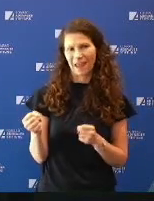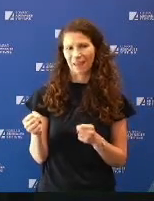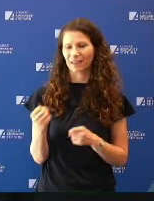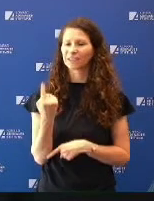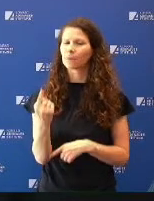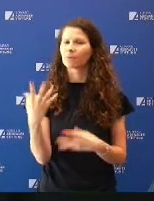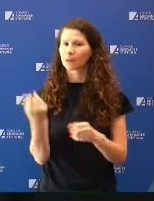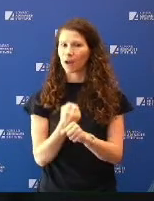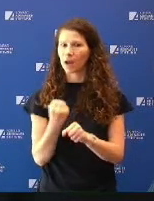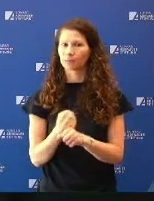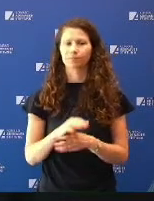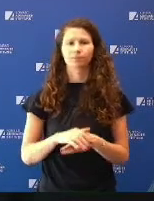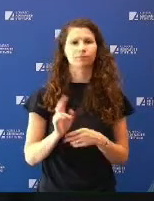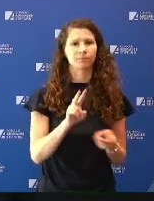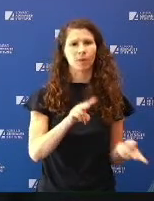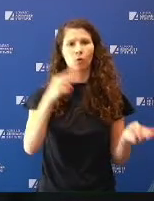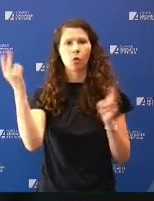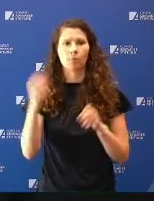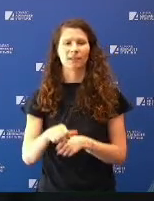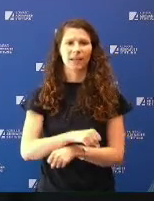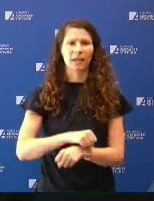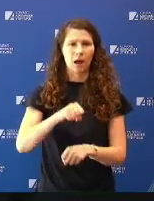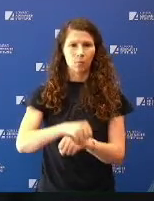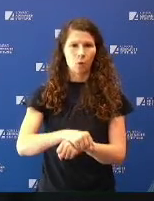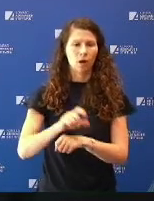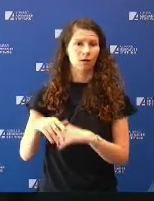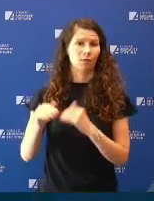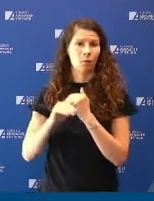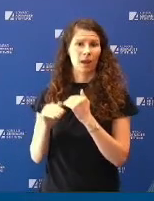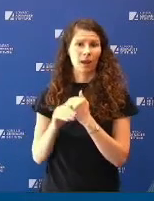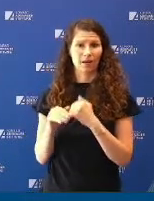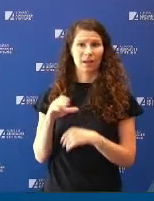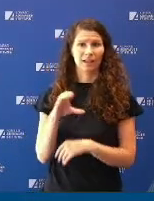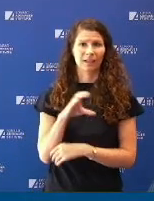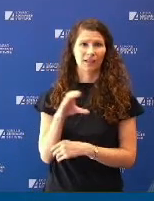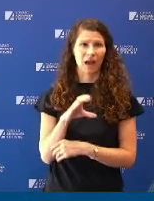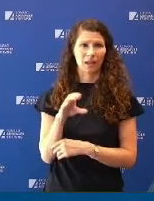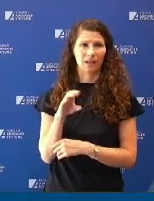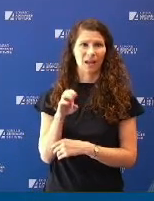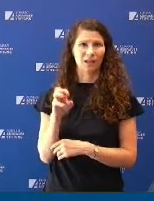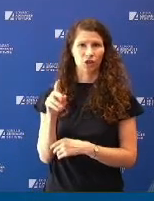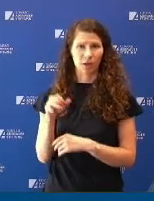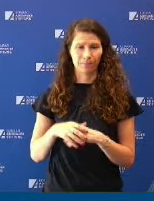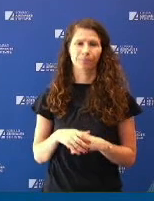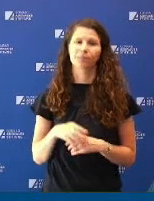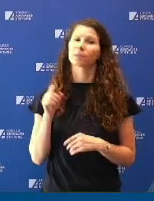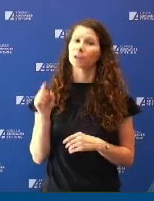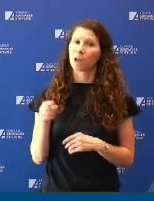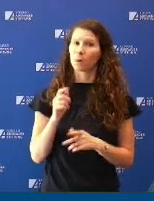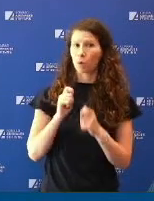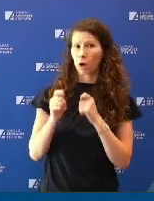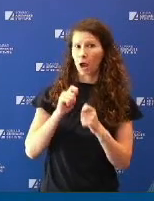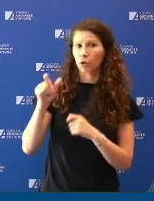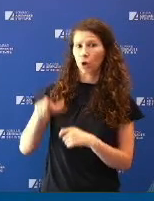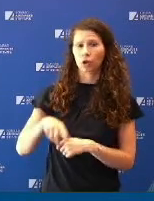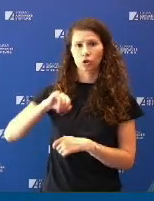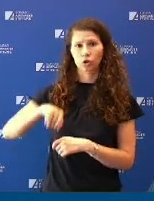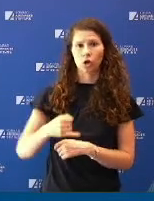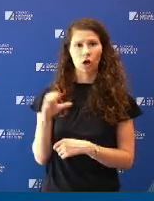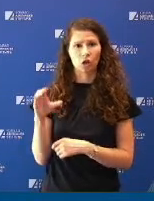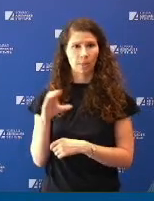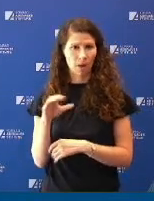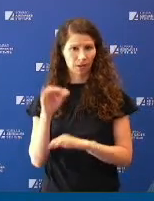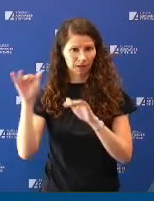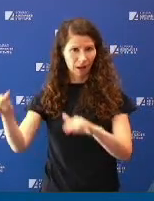tut. Wir schalten nach Singapur ins Büro meines Kollegen Christian Eschle und dort wartet bereits unser Moderator Joshua Chambers.